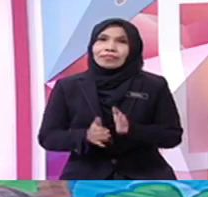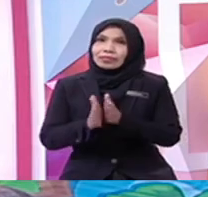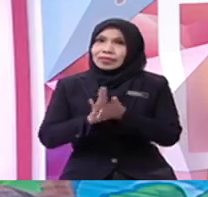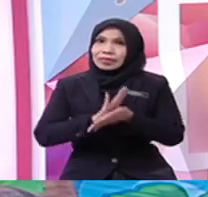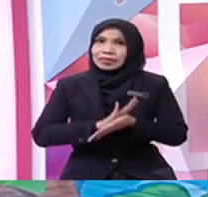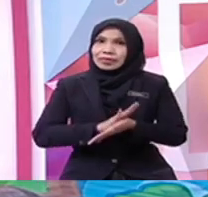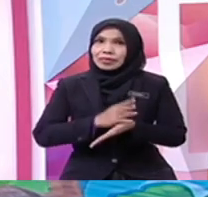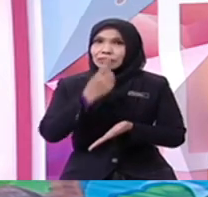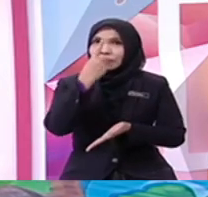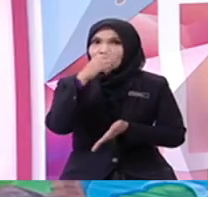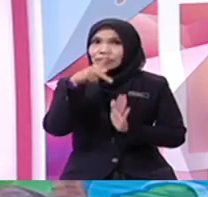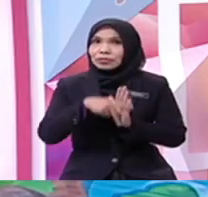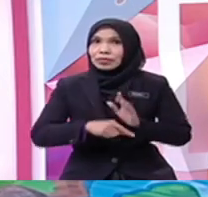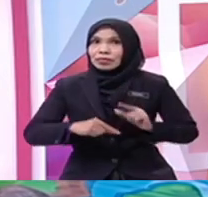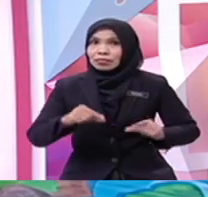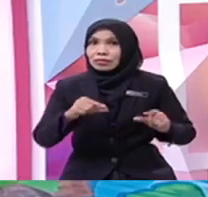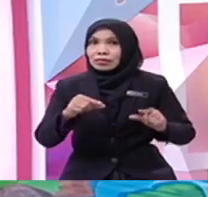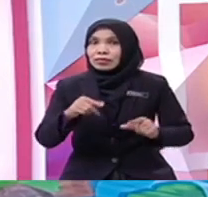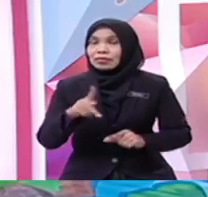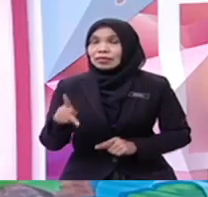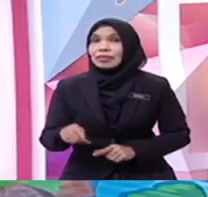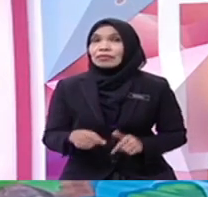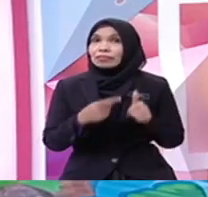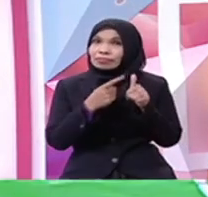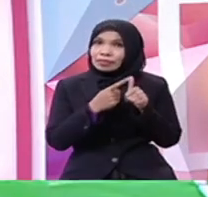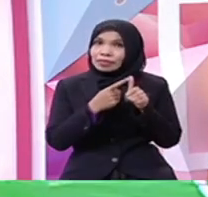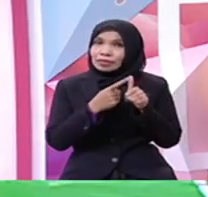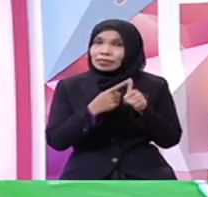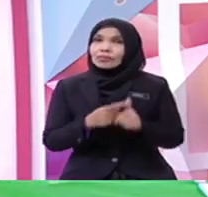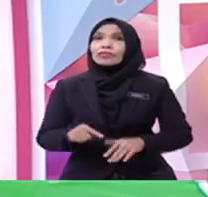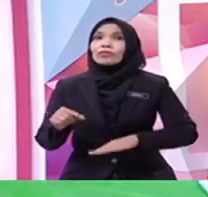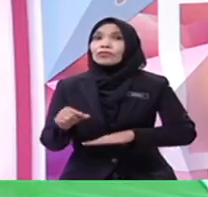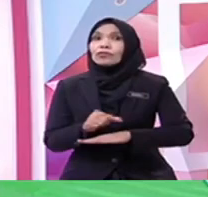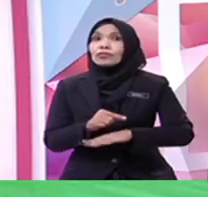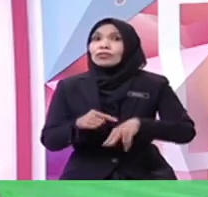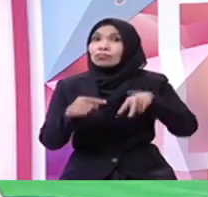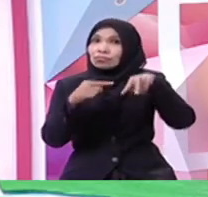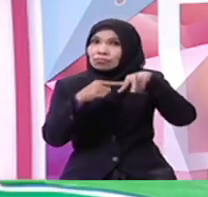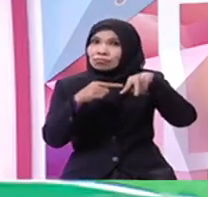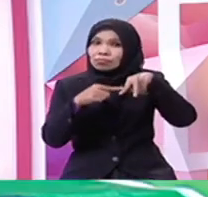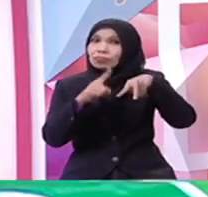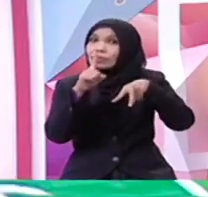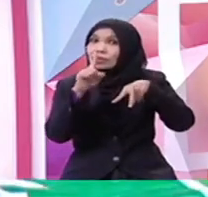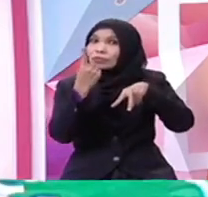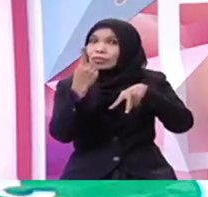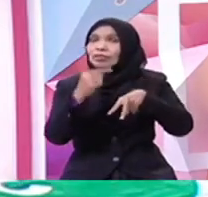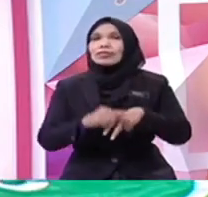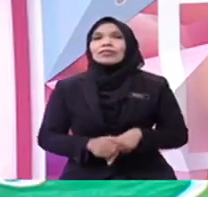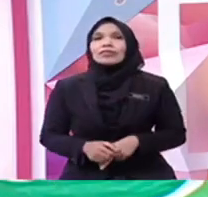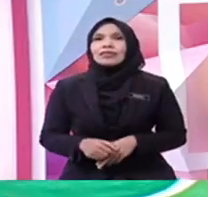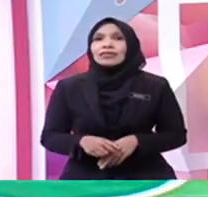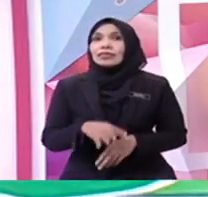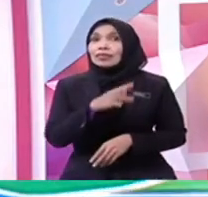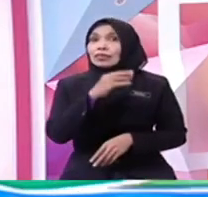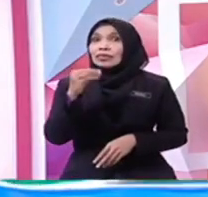untuk pergerakannya pertamanya kita perlu menggunakan sebelah kaki dan melompat sebelah kaki dan mendarat menggunakan dua belah